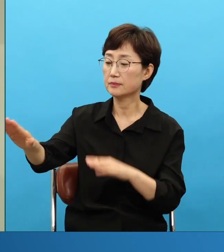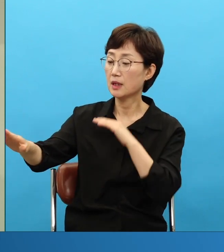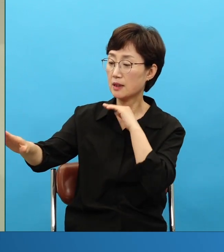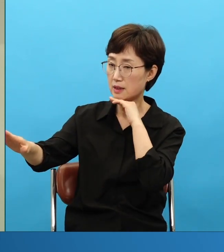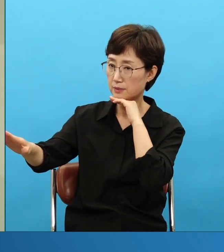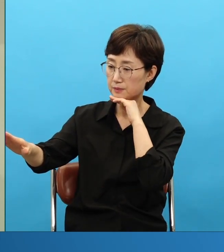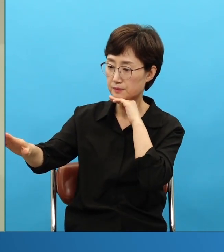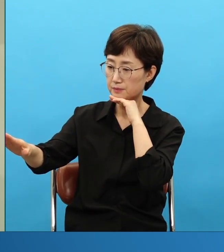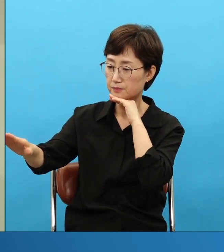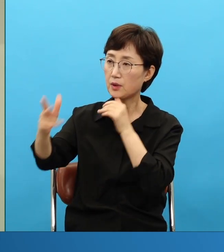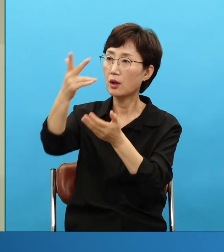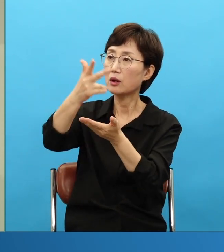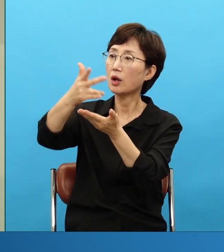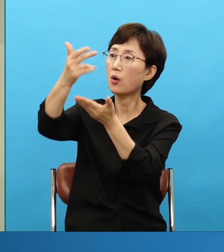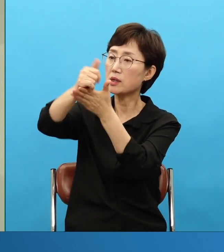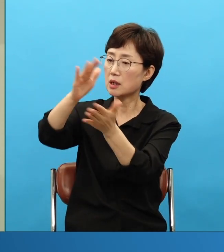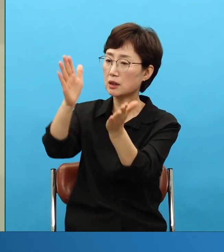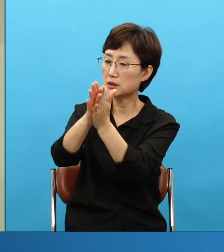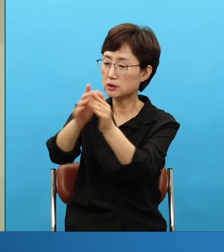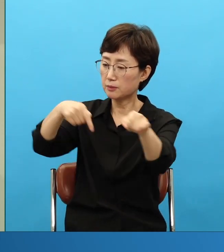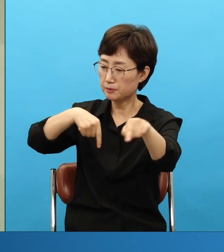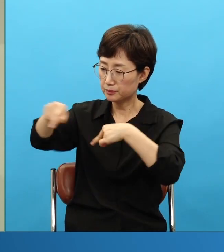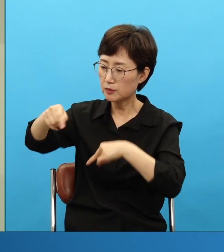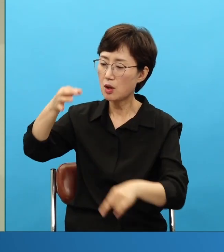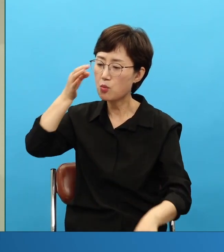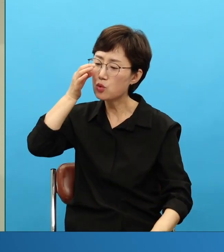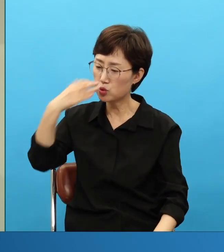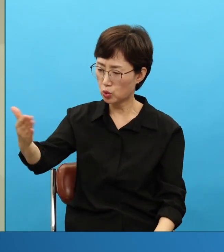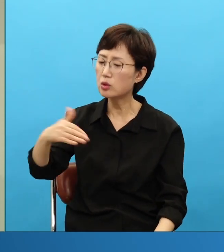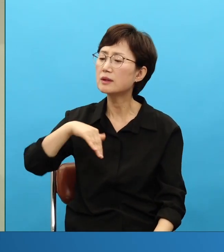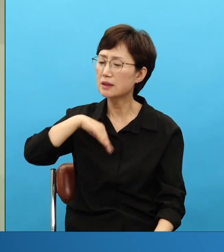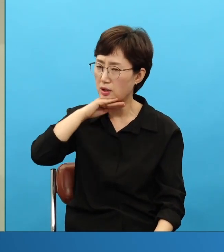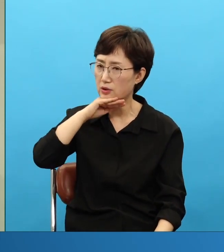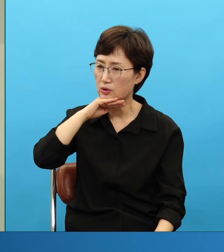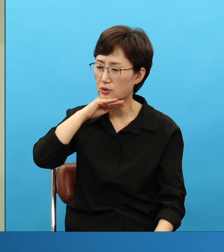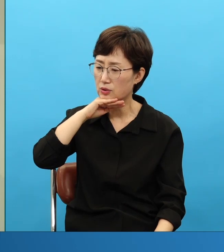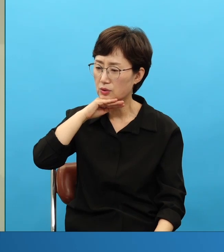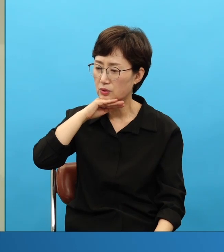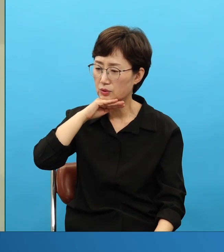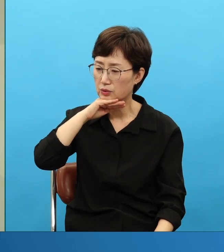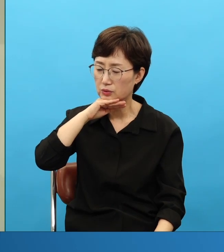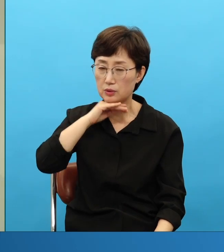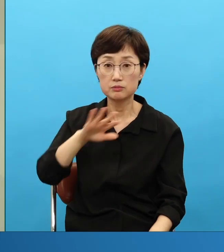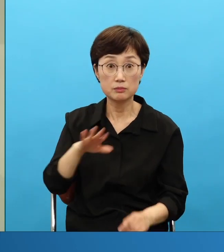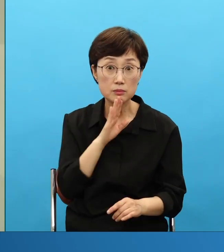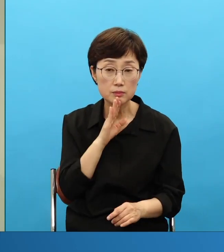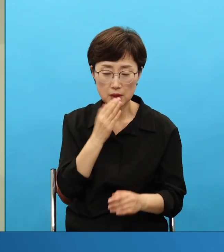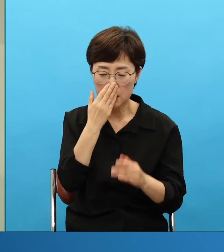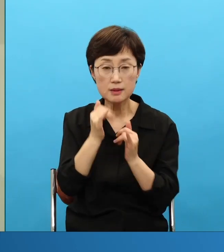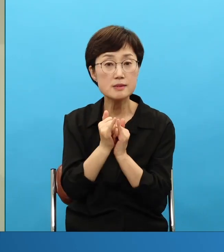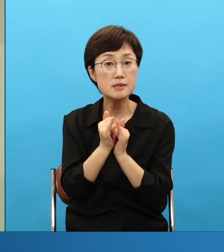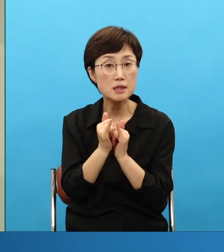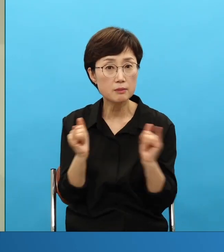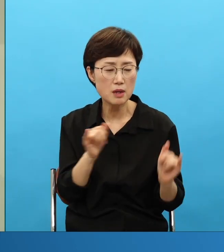But at that time Moses says, stand still and see the salvation the Lord will work for 백성들이 you 그렇게 today. 말하면 안 돼요. The people should not say that. 우리가